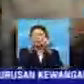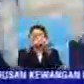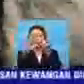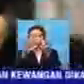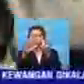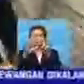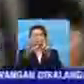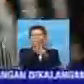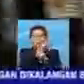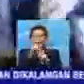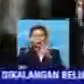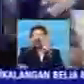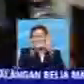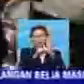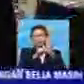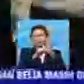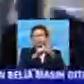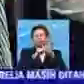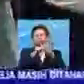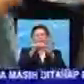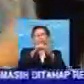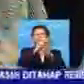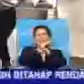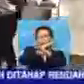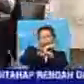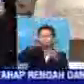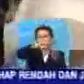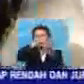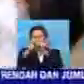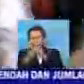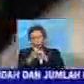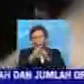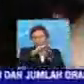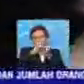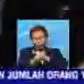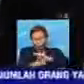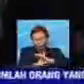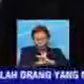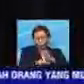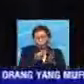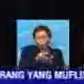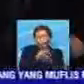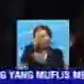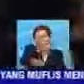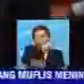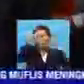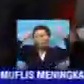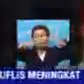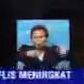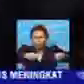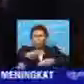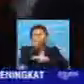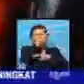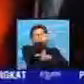kanun keseksaan dan akta pencegahan pengubahan Wang haram dua anak lelaki KSU itu merupakan pengarah urusan